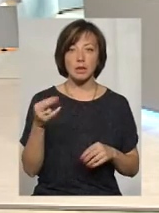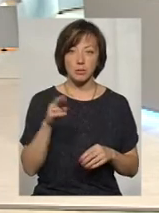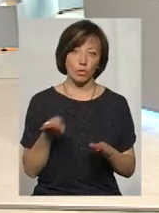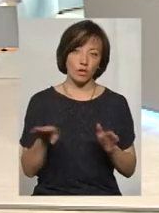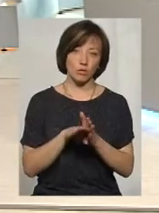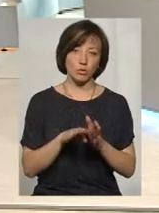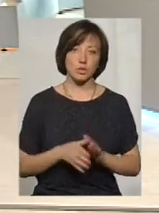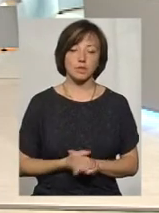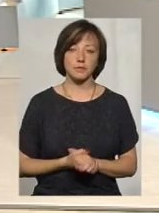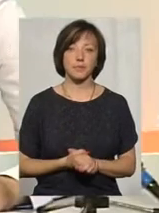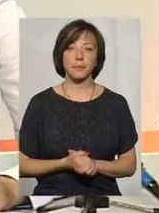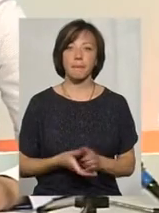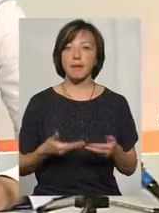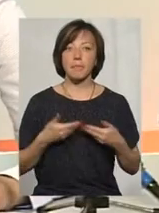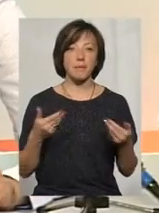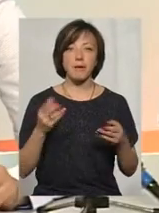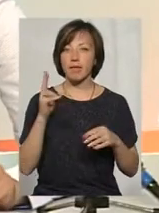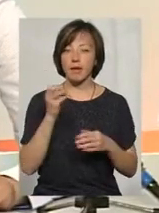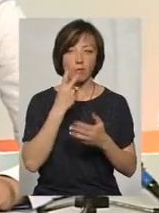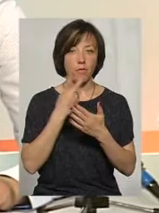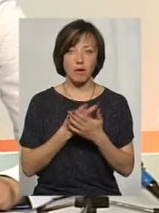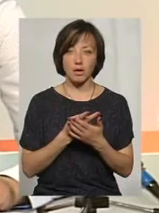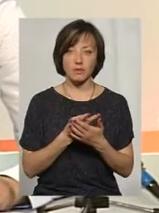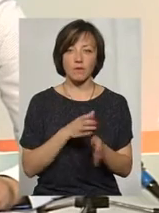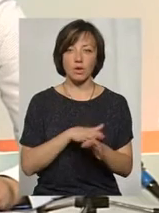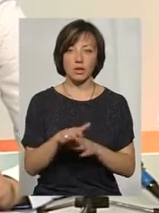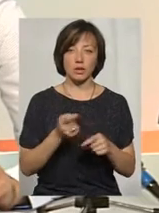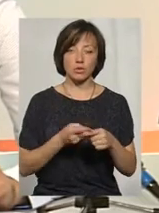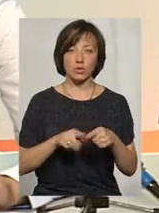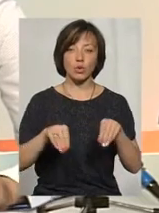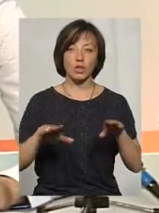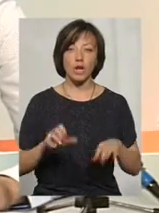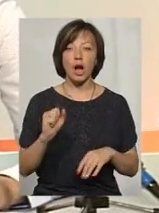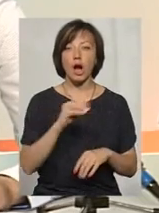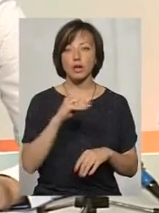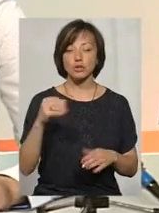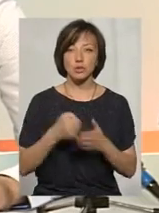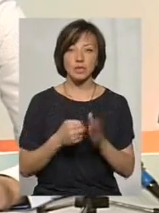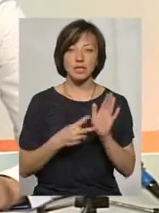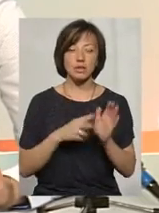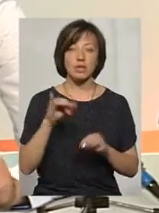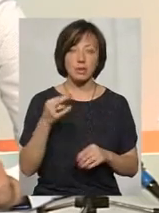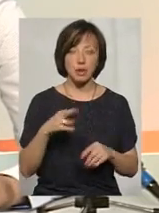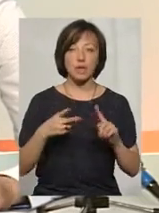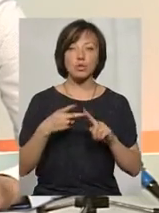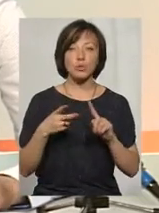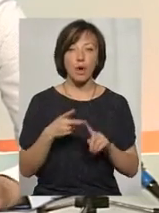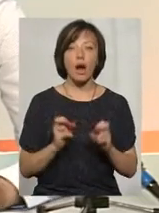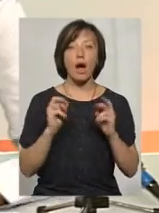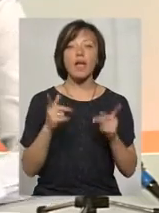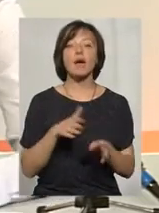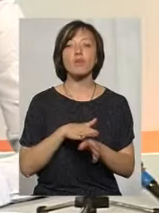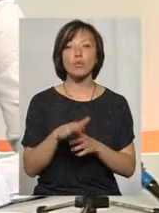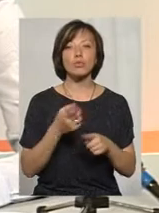відпустці. Тобто ми не побачимо повноцінного виконання цього рішення аж до 10 липня. Це перше. І друге питання. А як